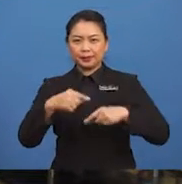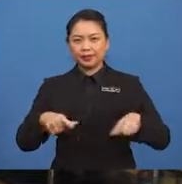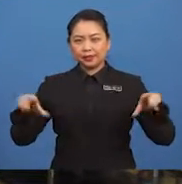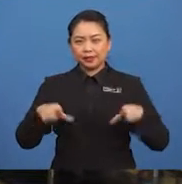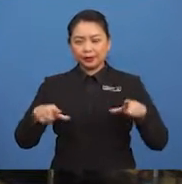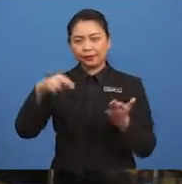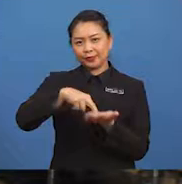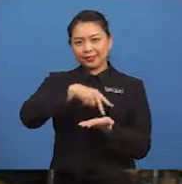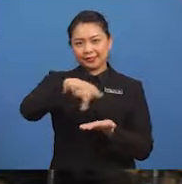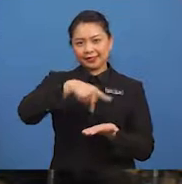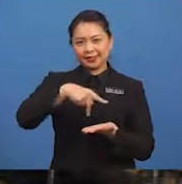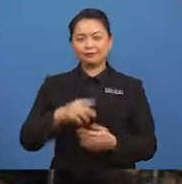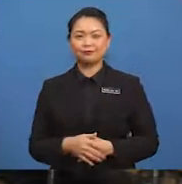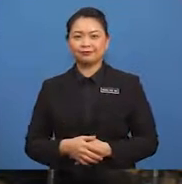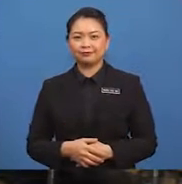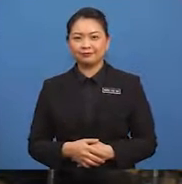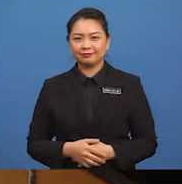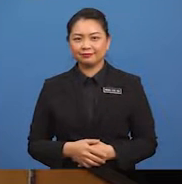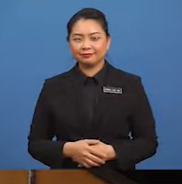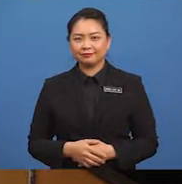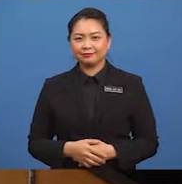ulang kaji.